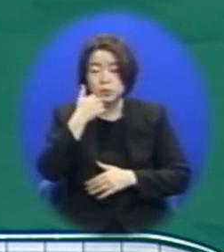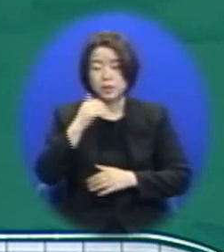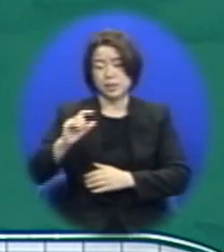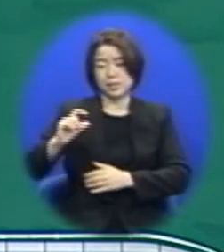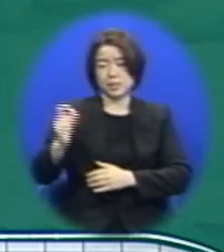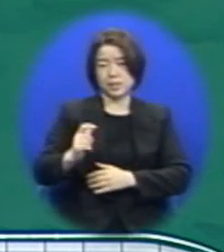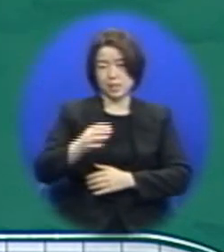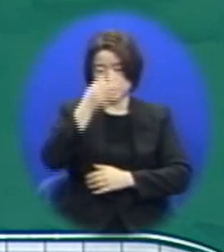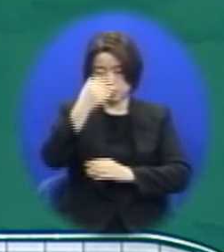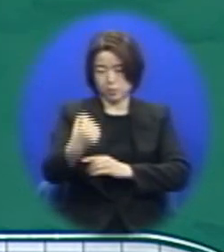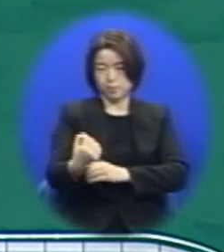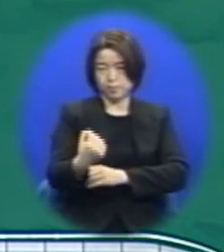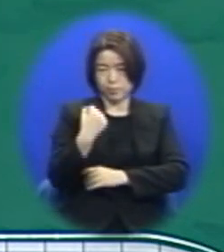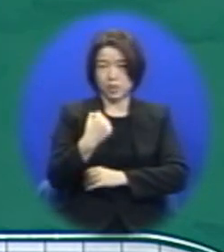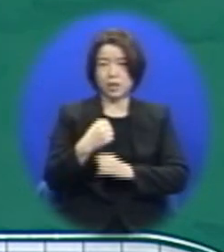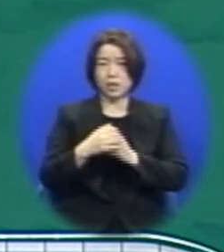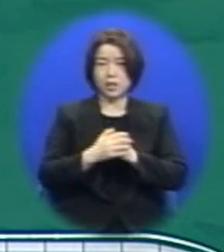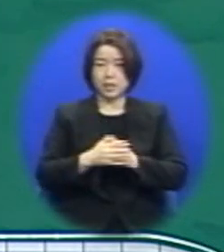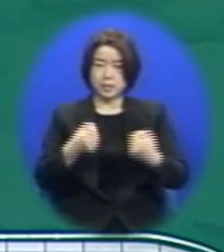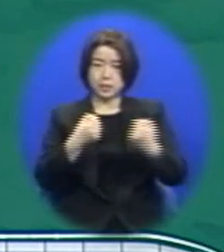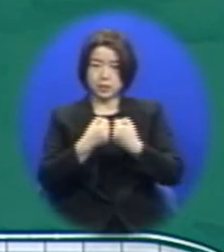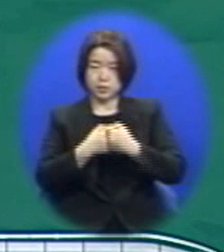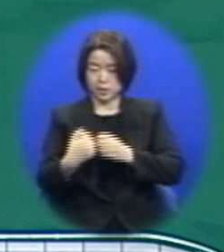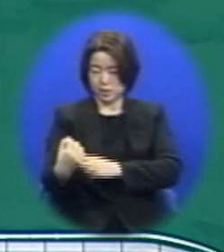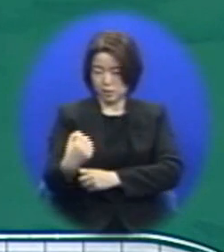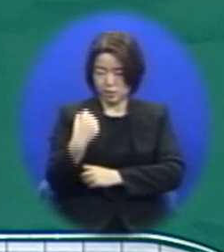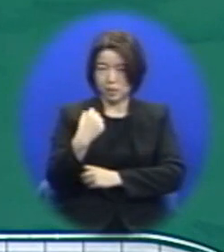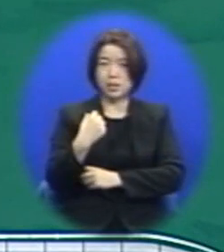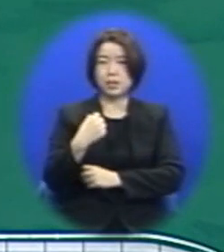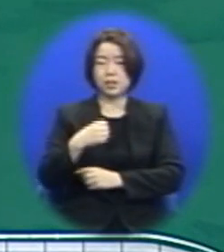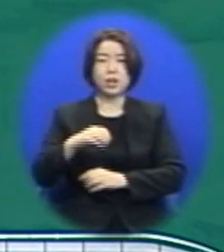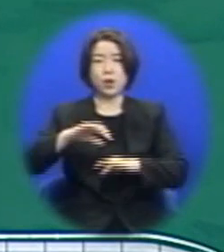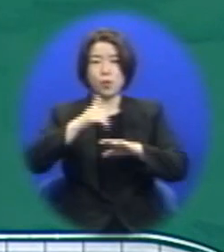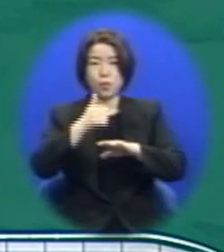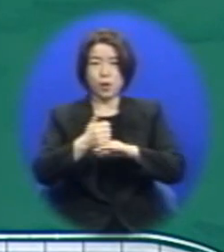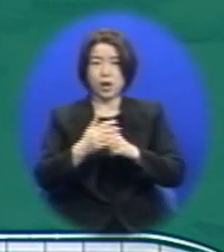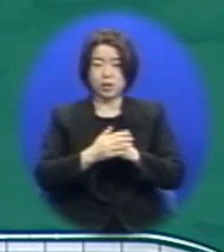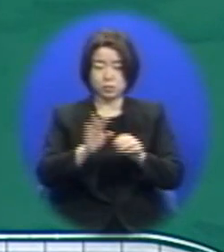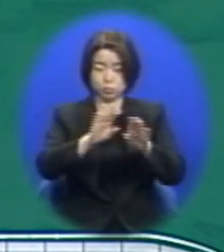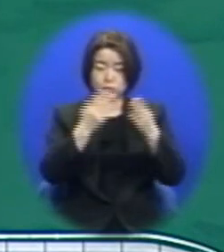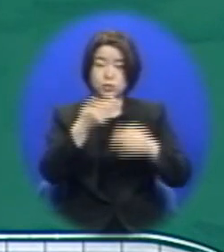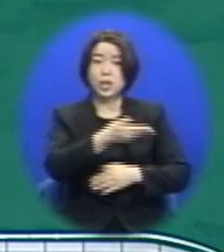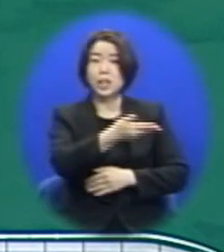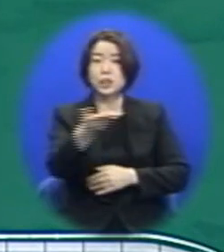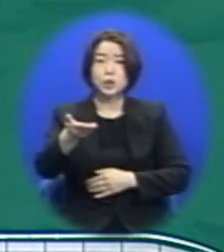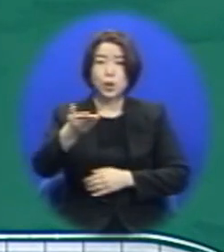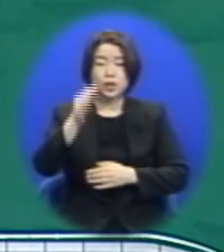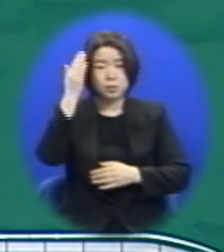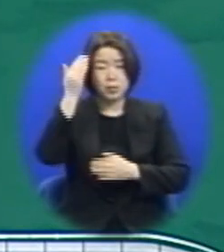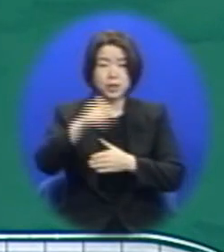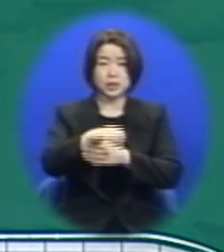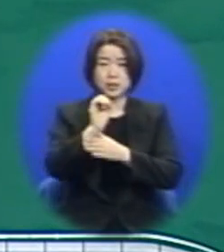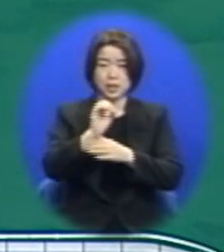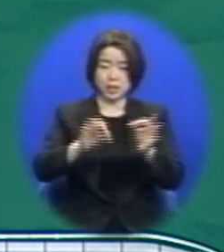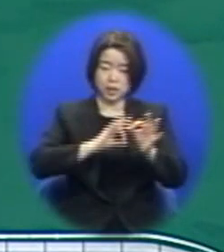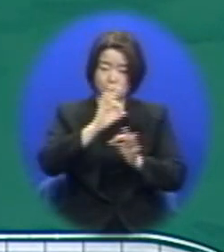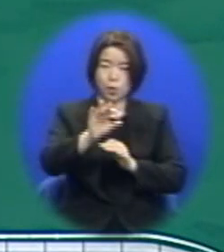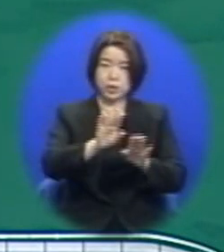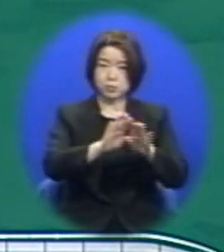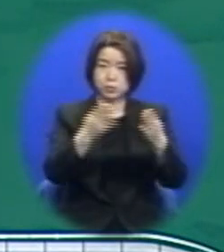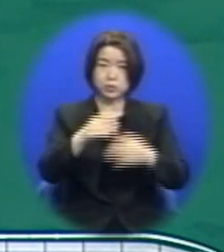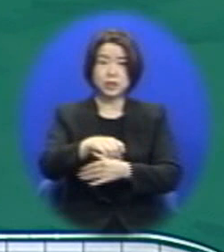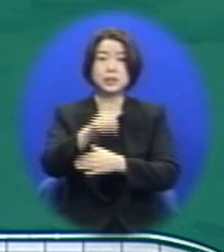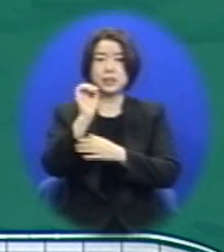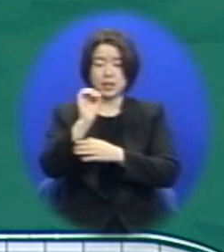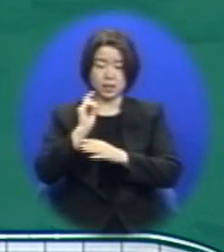여호와시요. 전쟁에 능한 여호와시로다. 문들아 너희 머리를 들지어다. 영원한 문들아 들릴지어다. 영광의